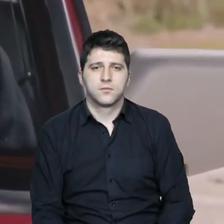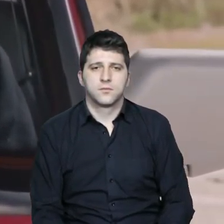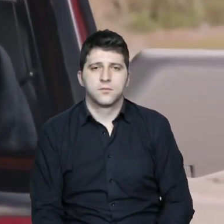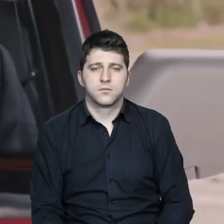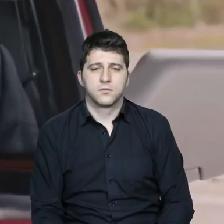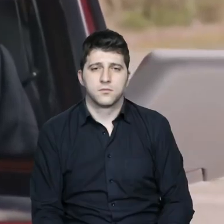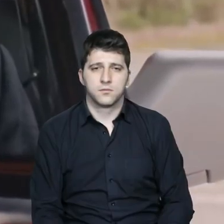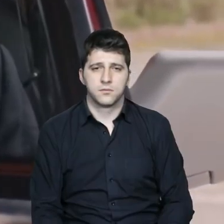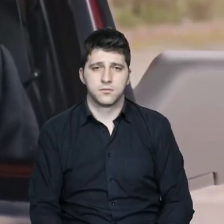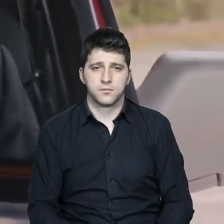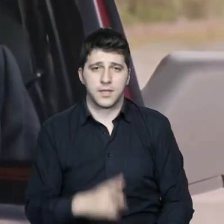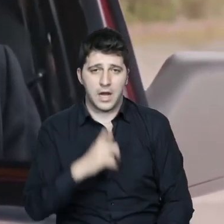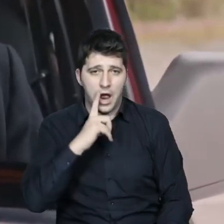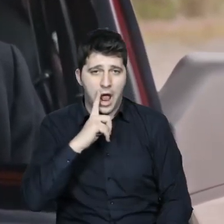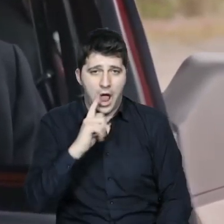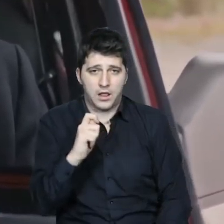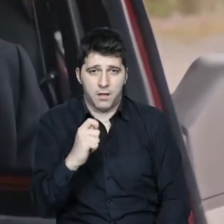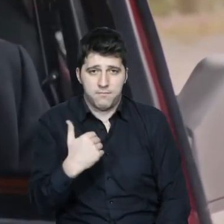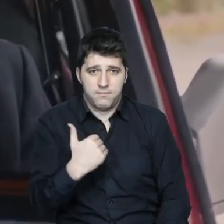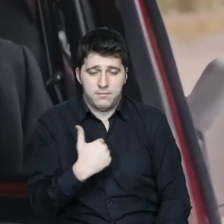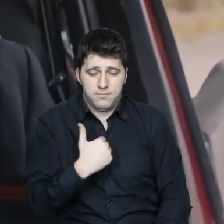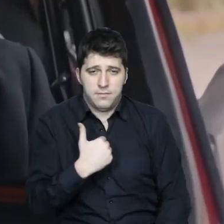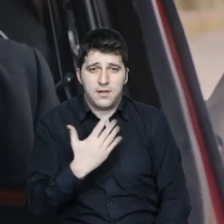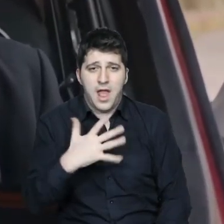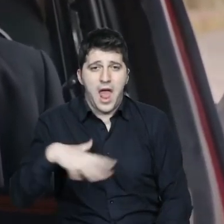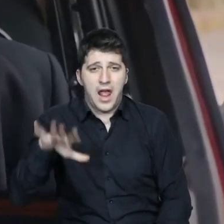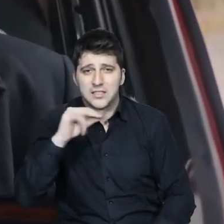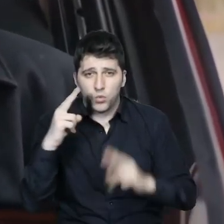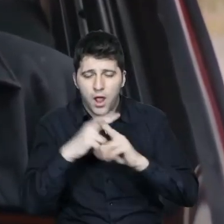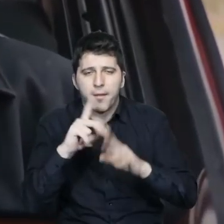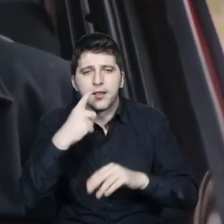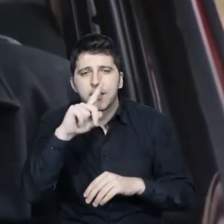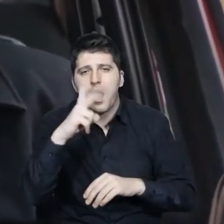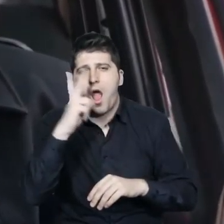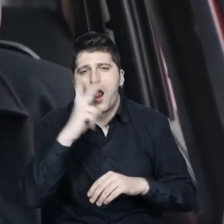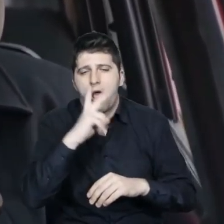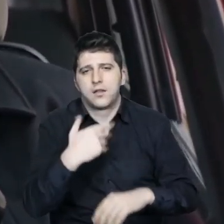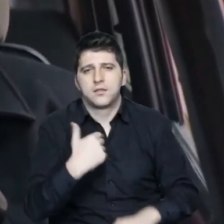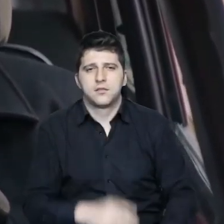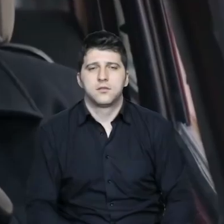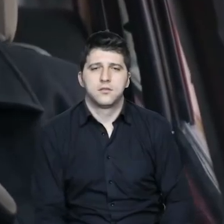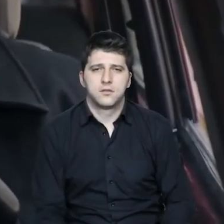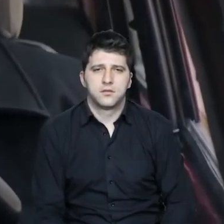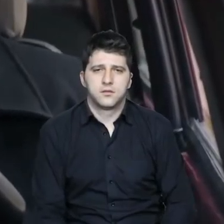Delikanlı adam herkesle güler de yalnız ağlar.